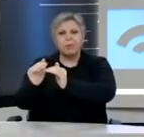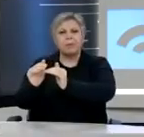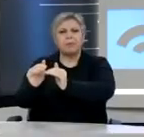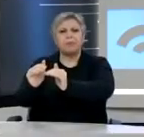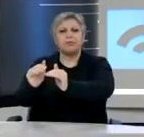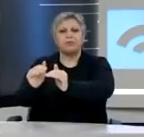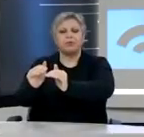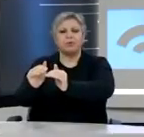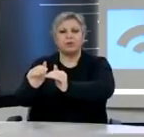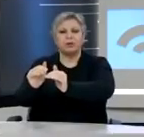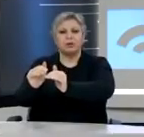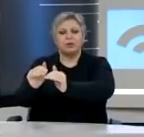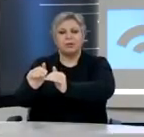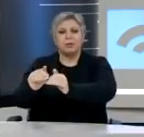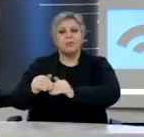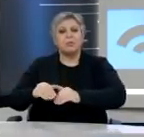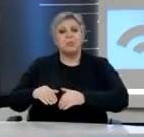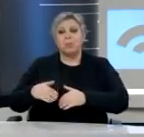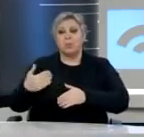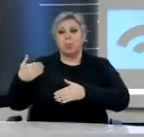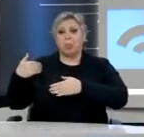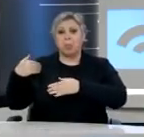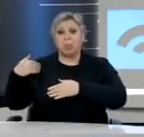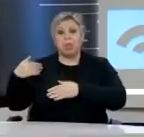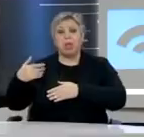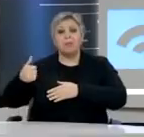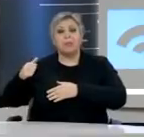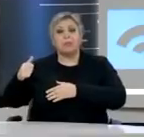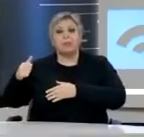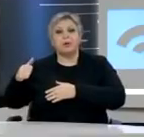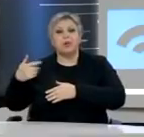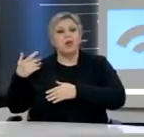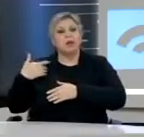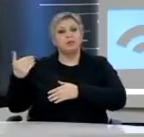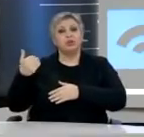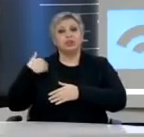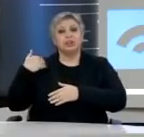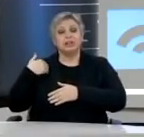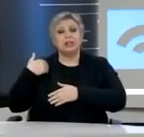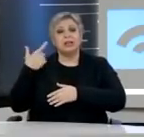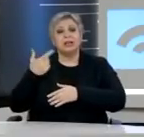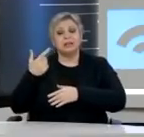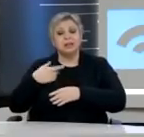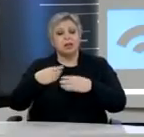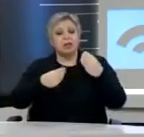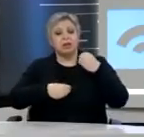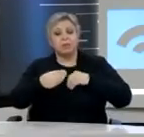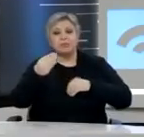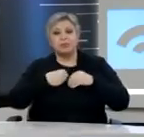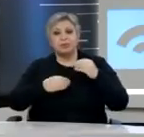ζητούσε να καταθέσω ψήφο εμπιστοσύνης και δεν τολμούσε να καταθέσει πρόταση μόφης και πάνω που νόμιζα εγώ τον έβγαλα από τη δύσκολη